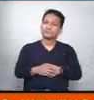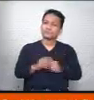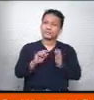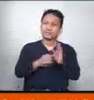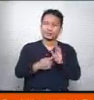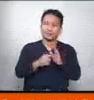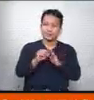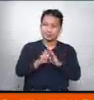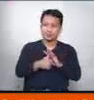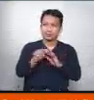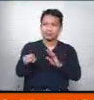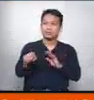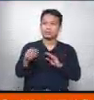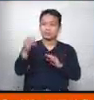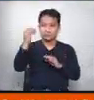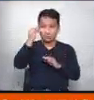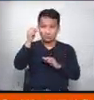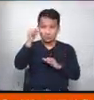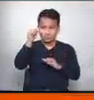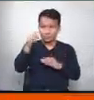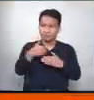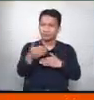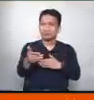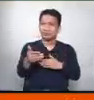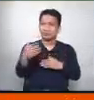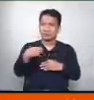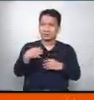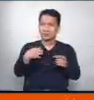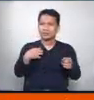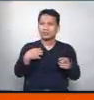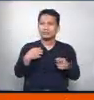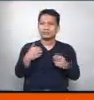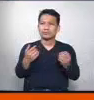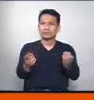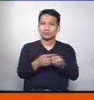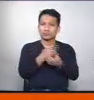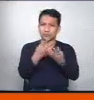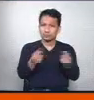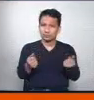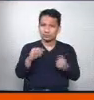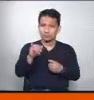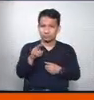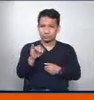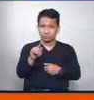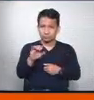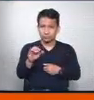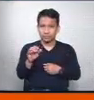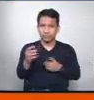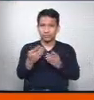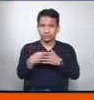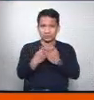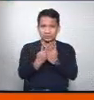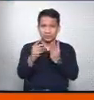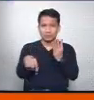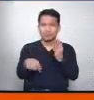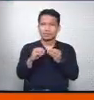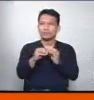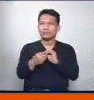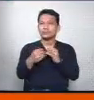Inatasan naman ni PNP Chief Oscar Albayalde ang mga police commanders na sugpuin ang wetting at iba pang illegal na numbers